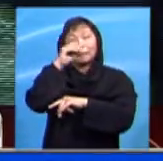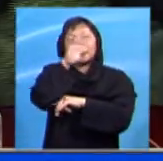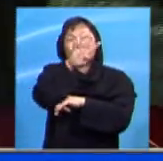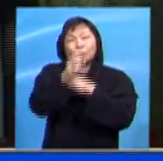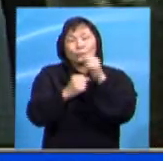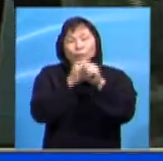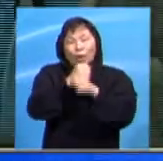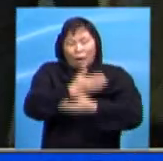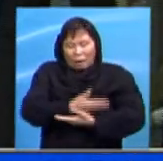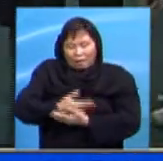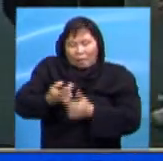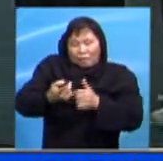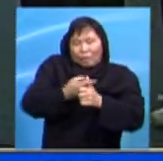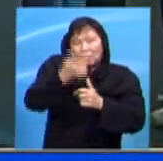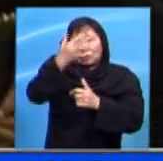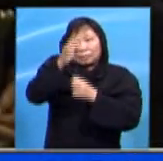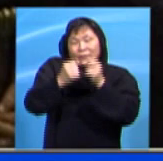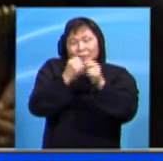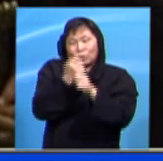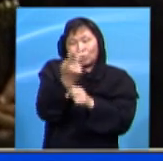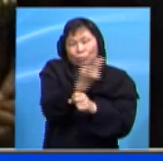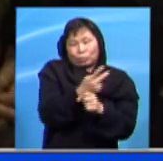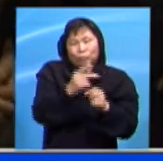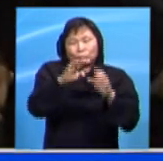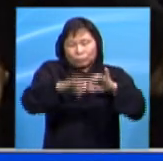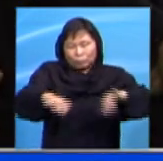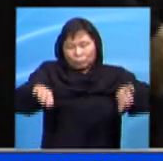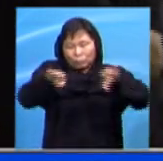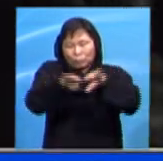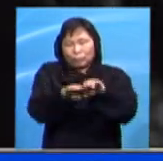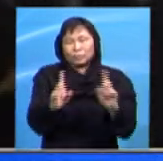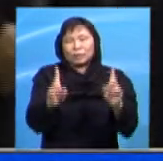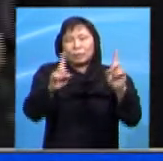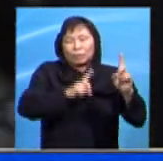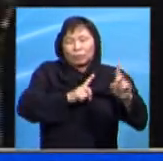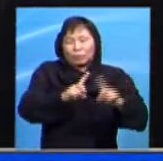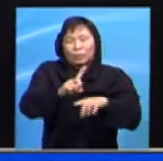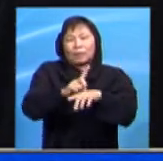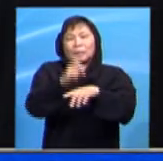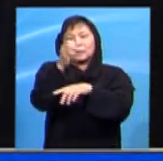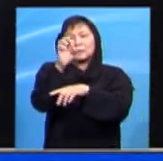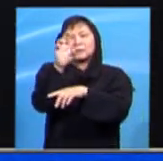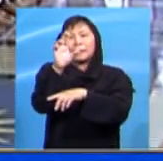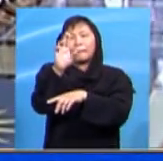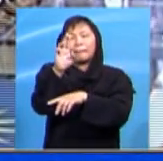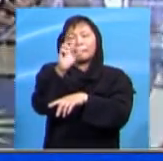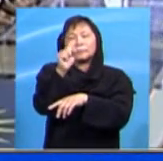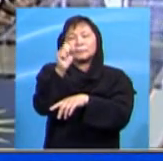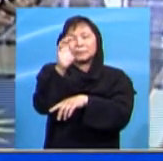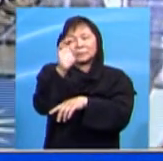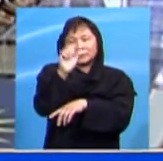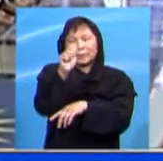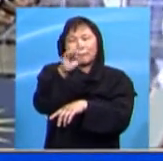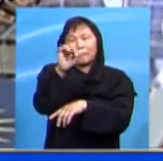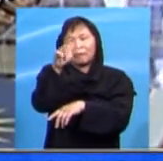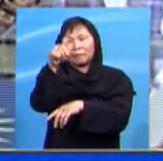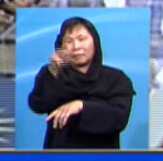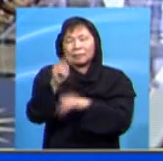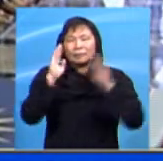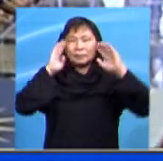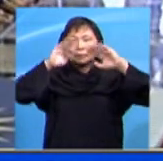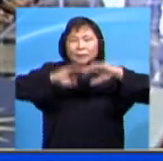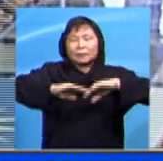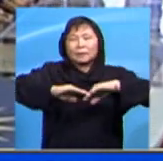sulungnyaohamadif Tambi 19 tahun disemadikan di tanah perkuburan Islam semariang jenazah disembahyangkan di Masjid